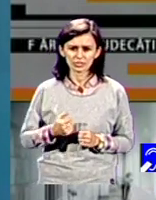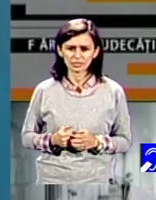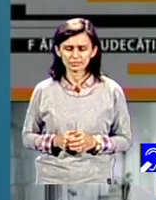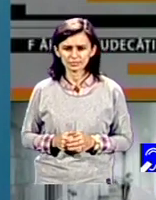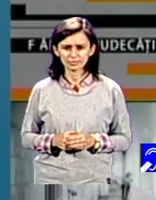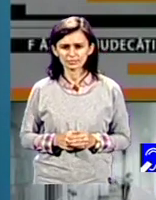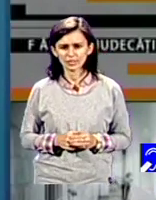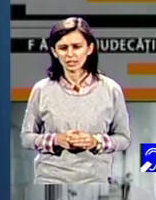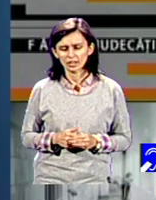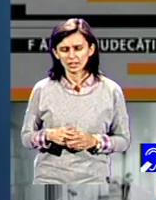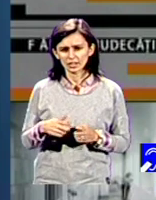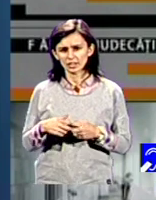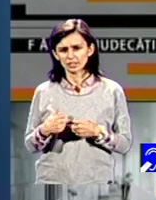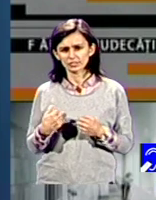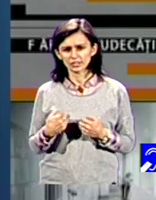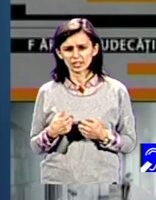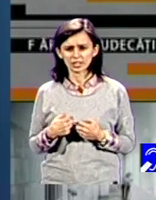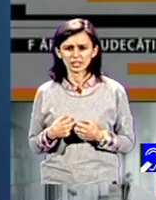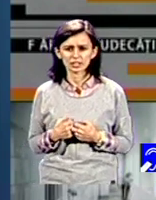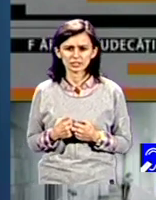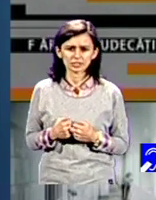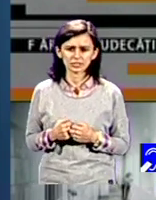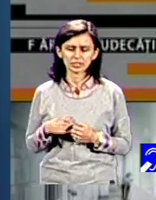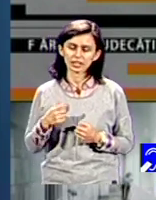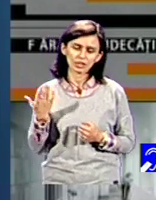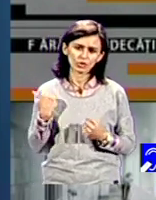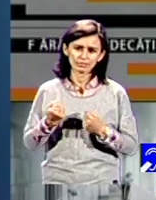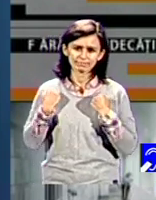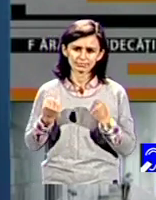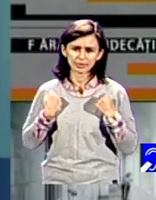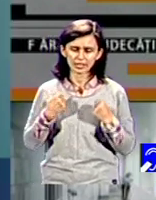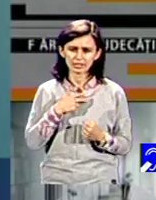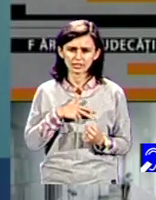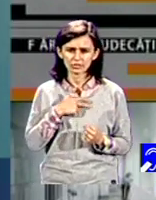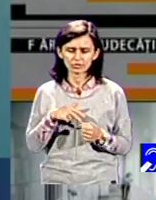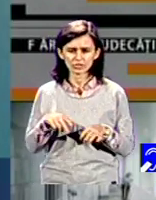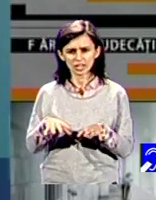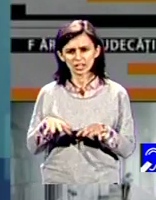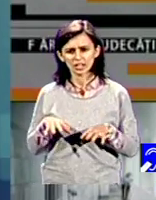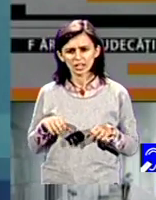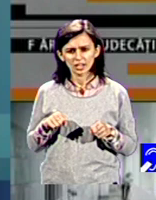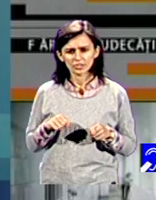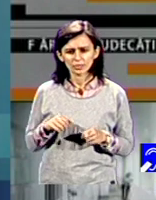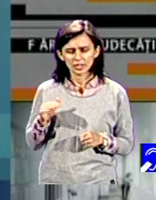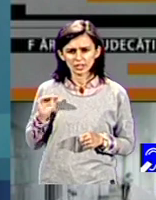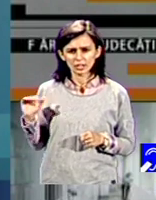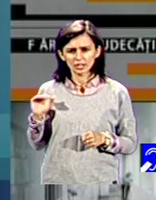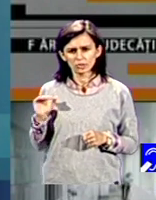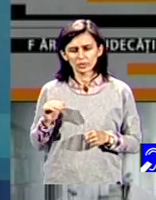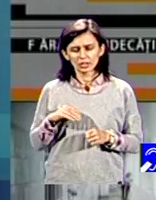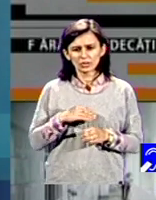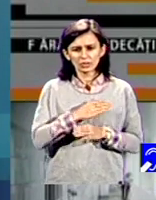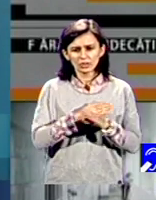reține de către părinți era o practică Socială anonim anonim acceptata copilul cu dizabilități